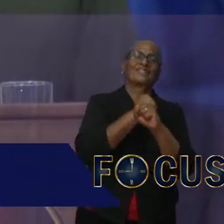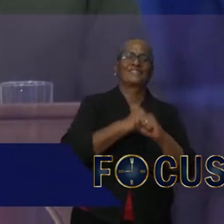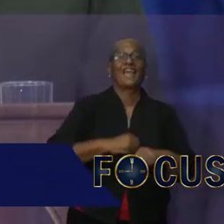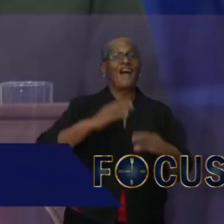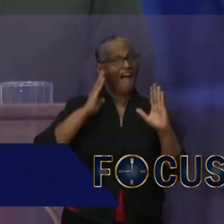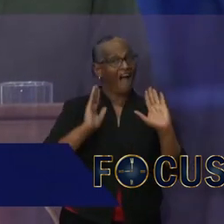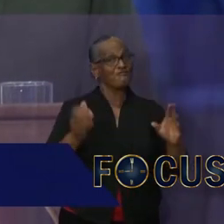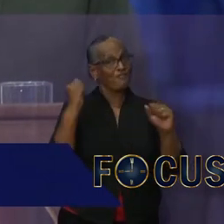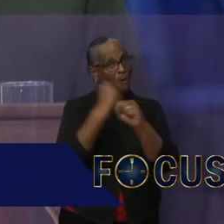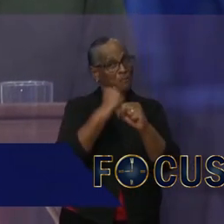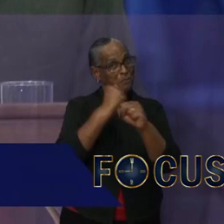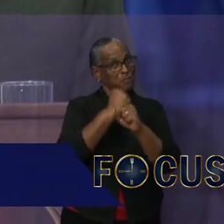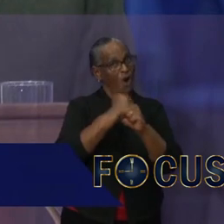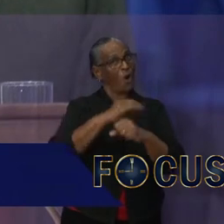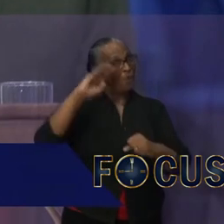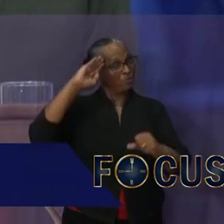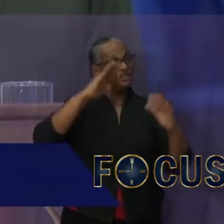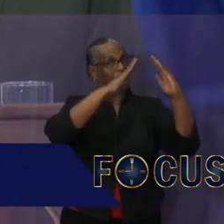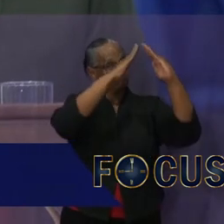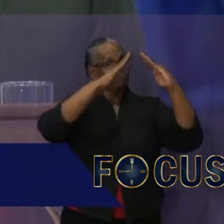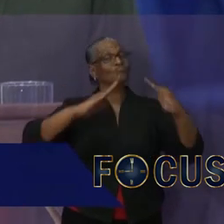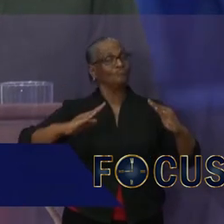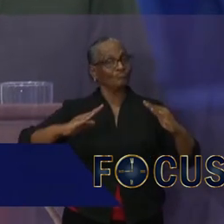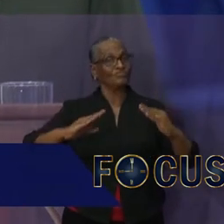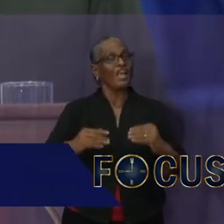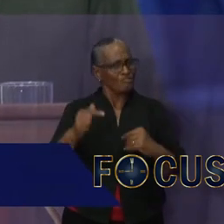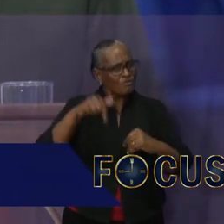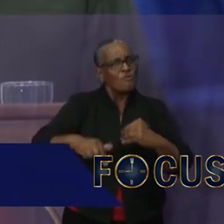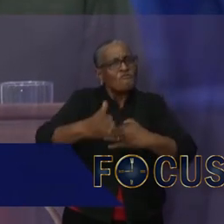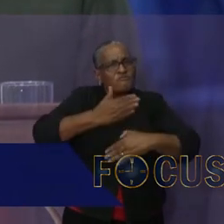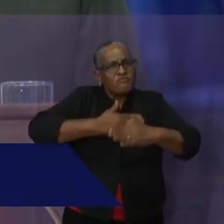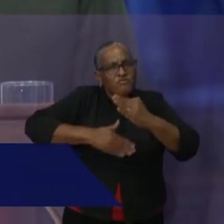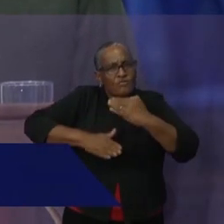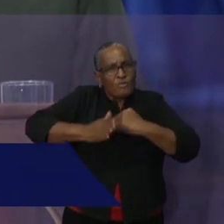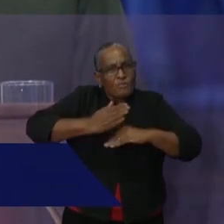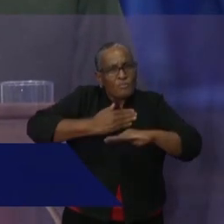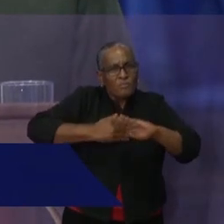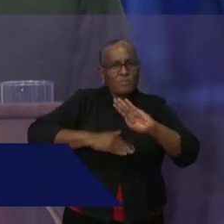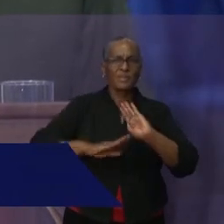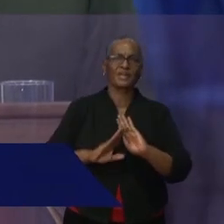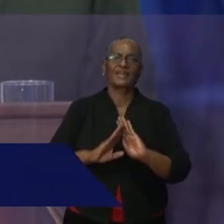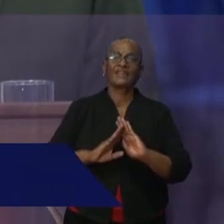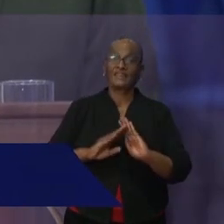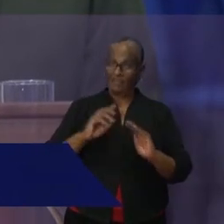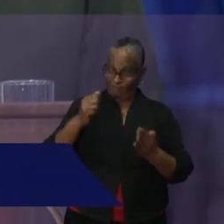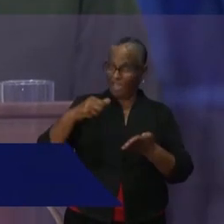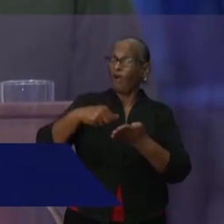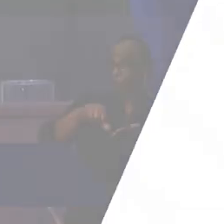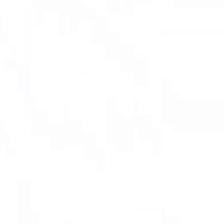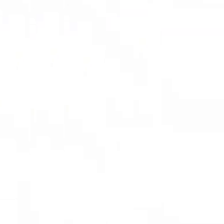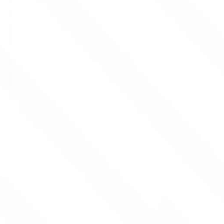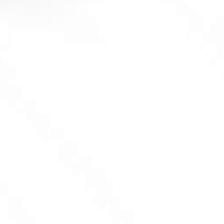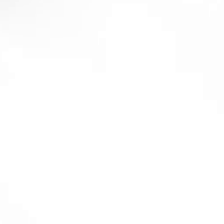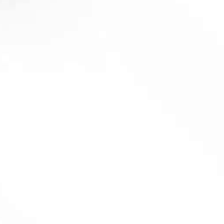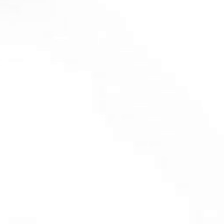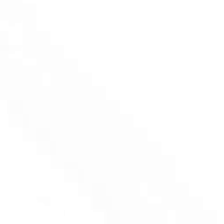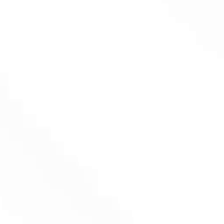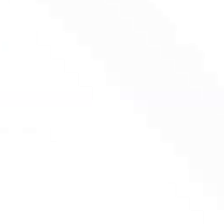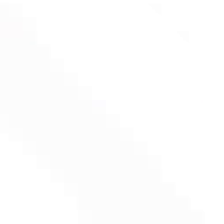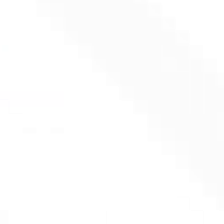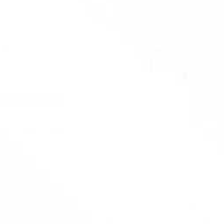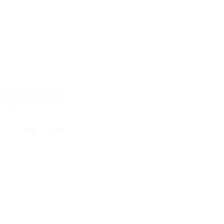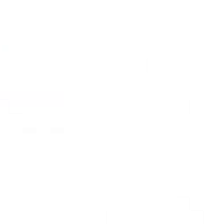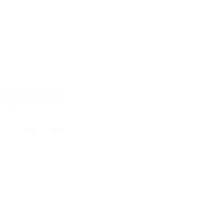Moet af. En de voorbereidingen worden al getroffen. En we zullen dat ook financieren uit deze middelen.